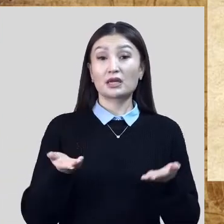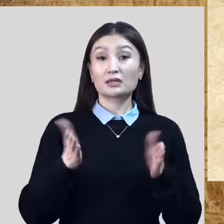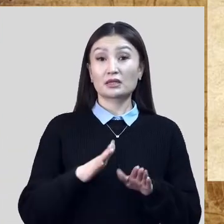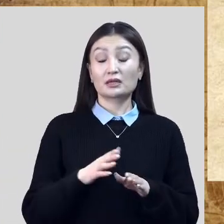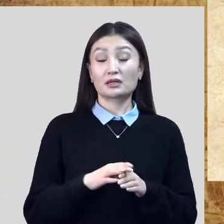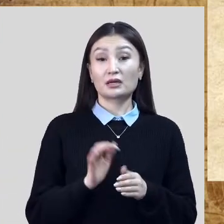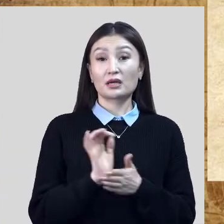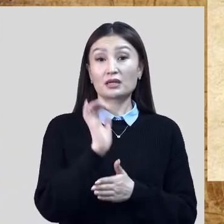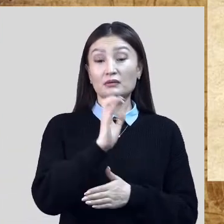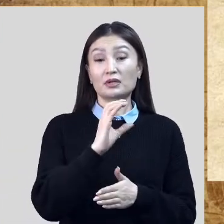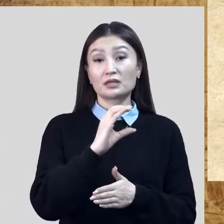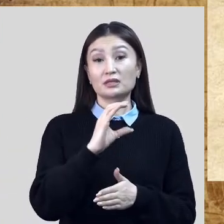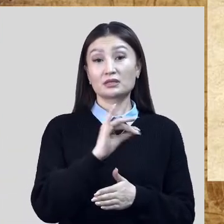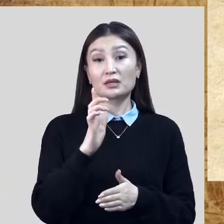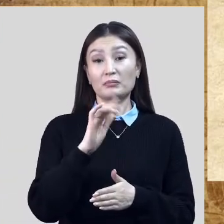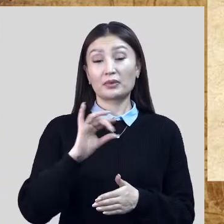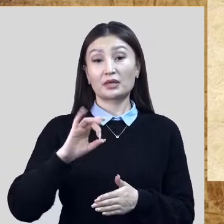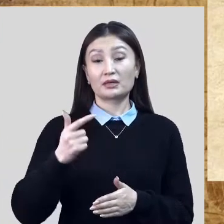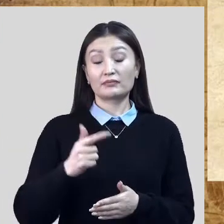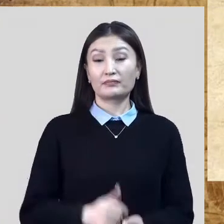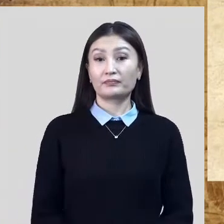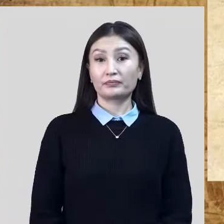остальных сослали в Сибирь.